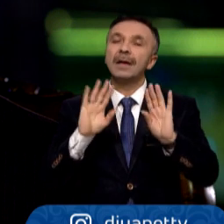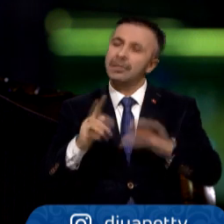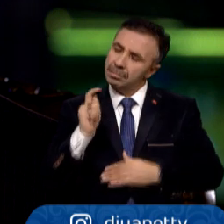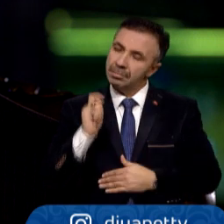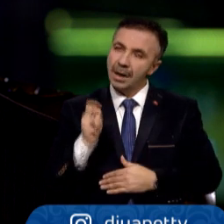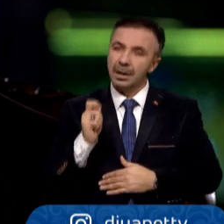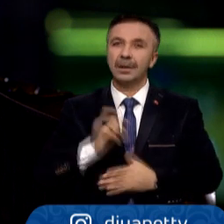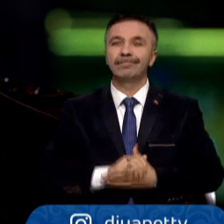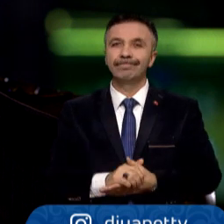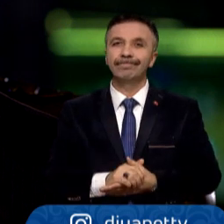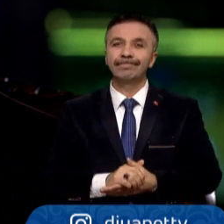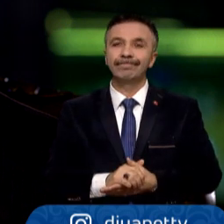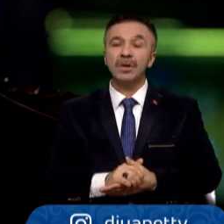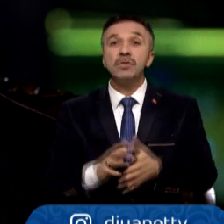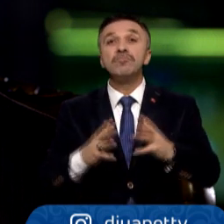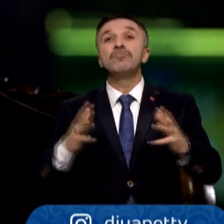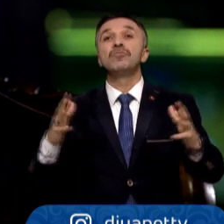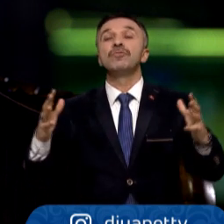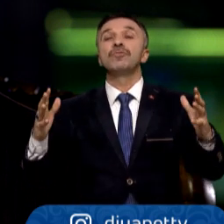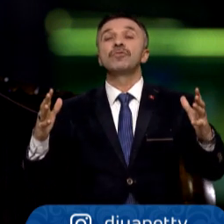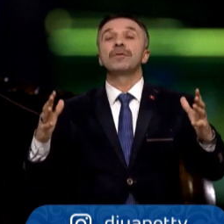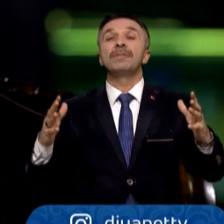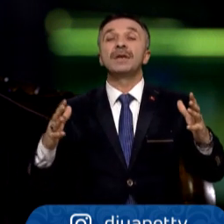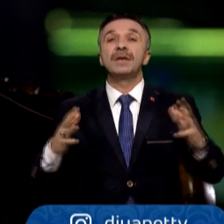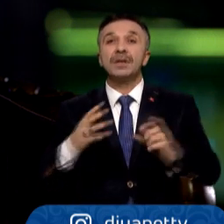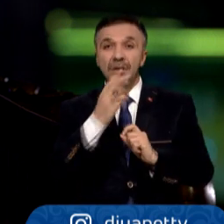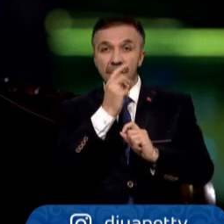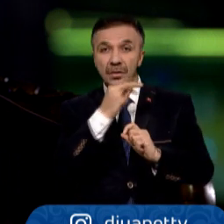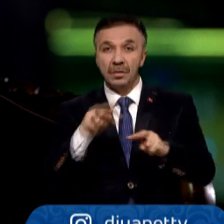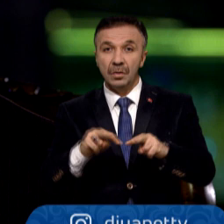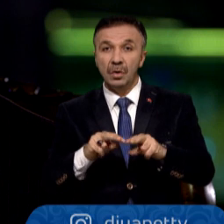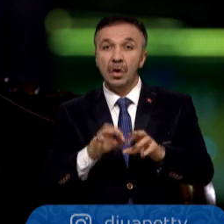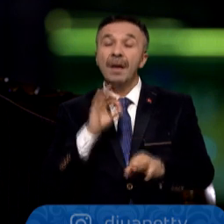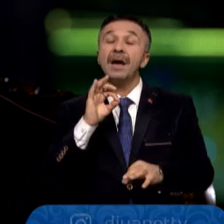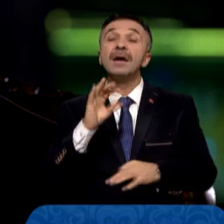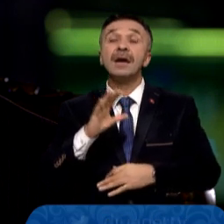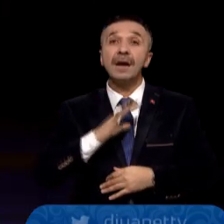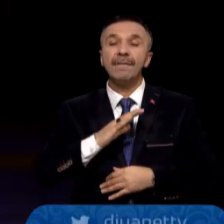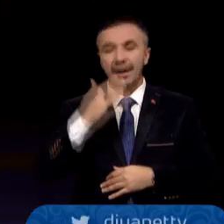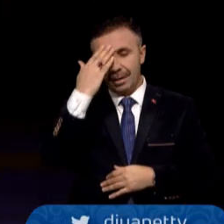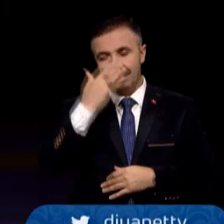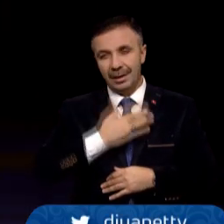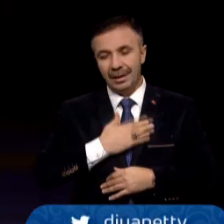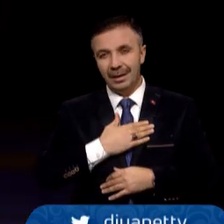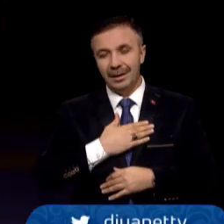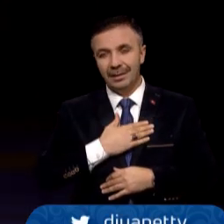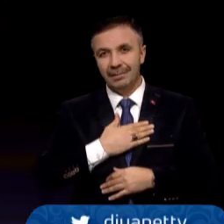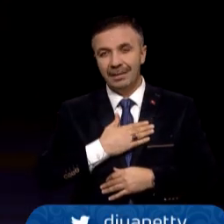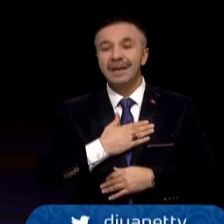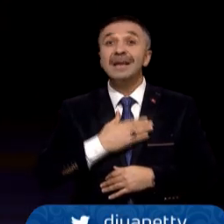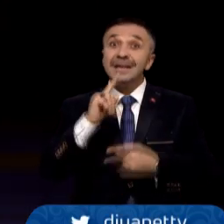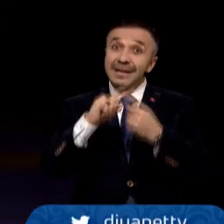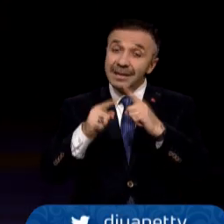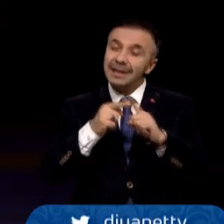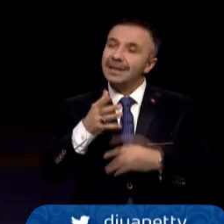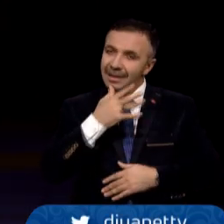gerçekten en büyük bir Ömer radiyallahu var karşımızda siyaseti bilen